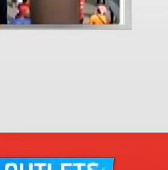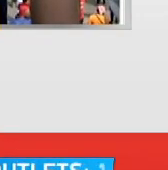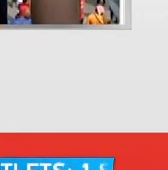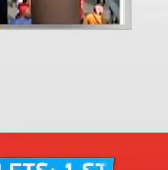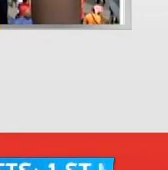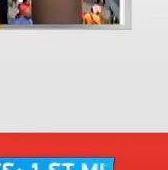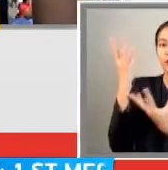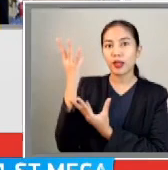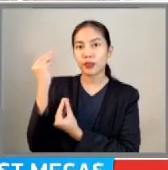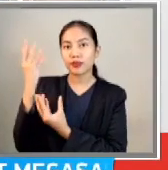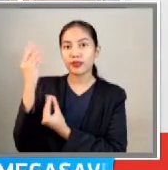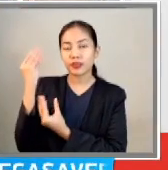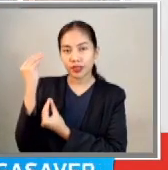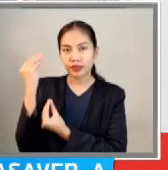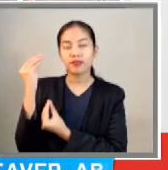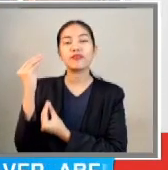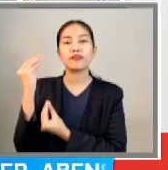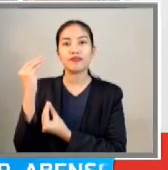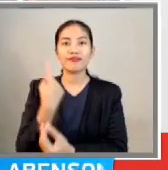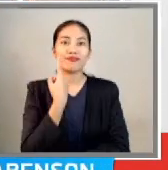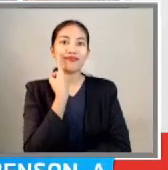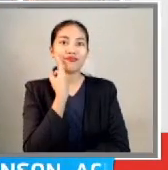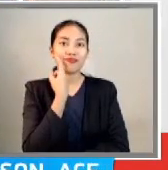sa nakalipas na 24 oras.